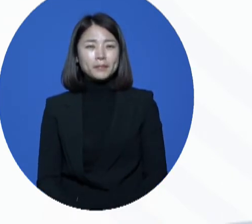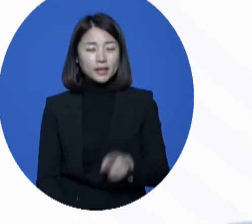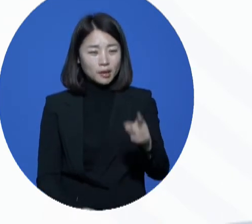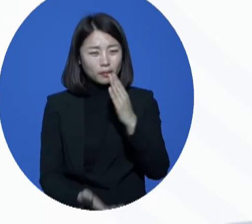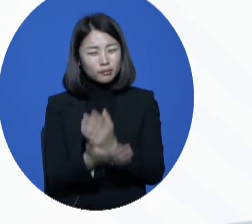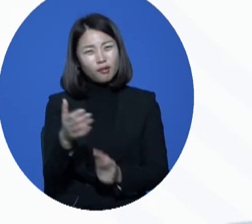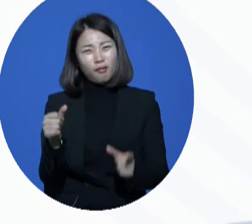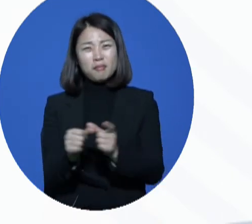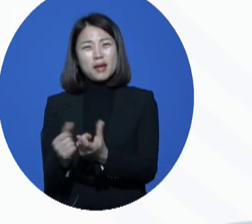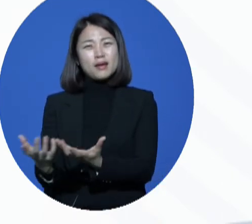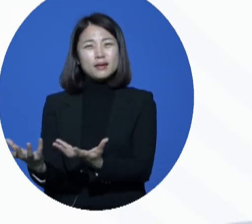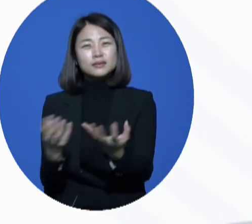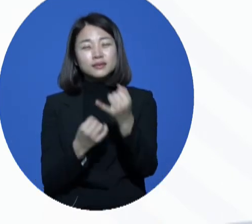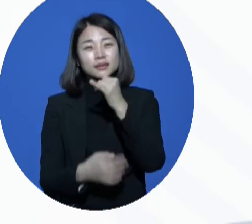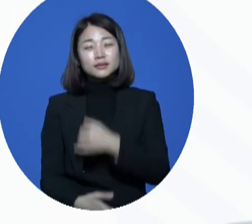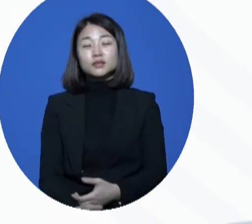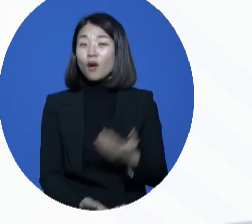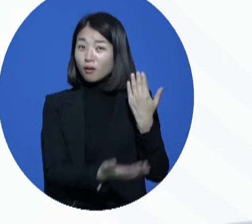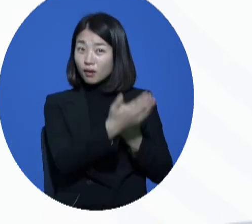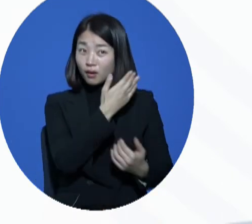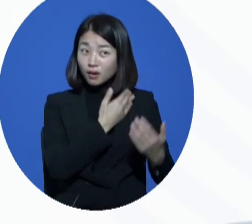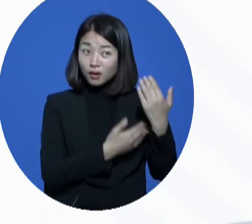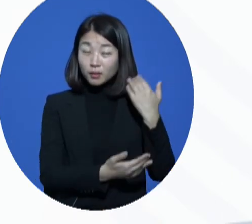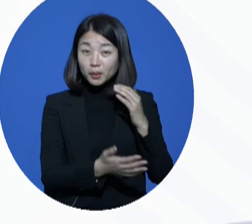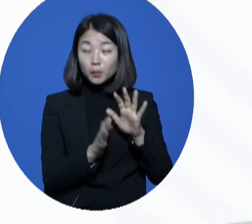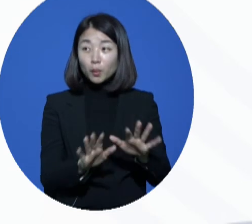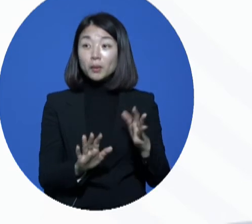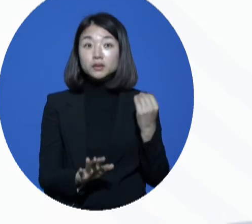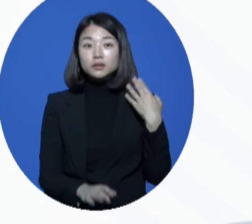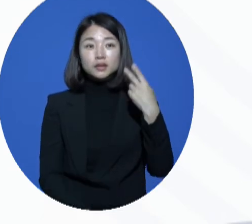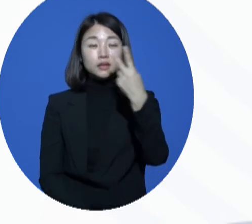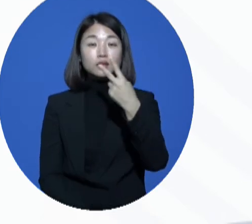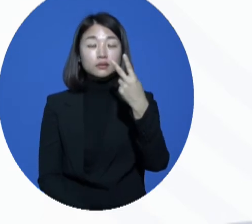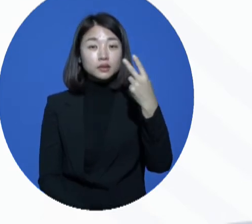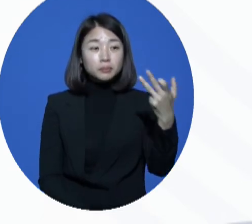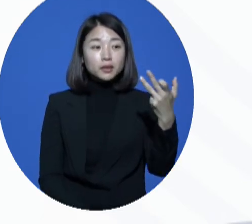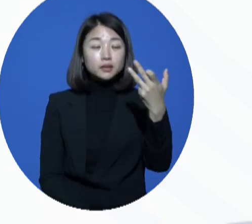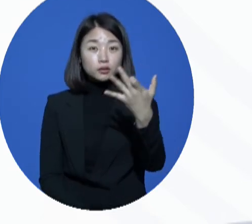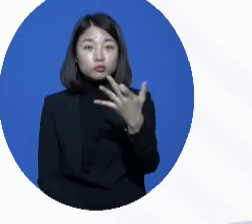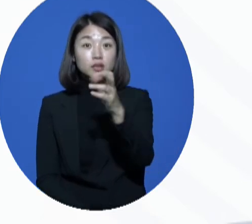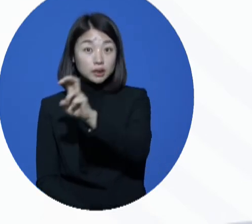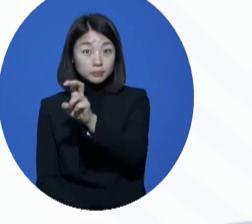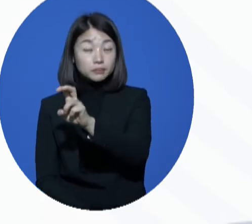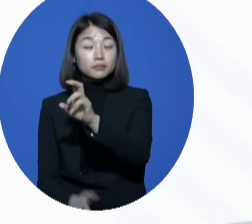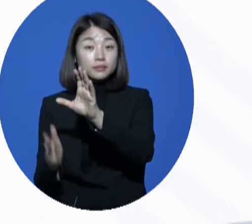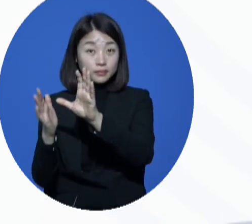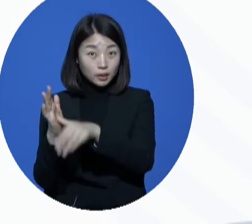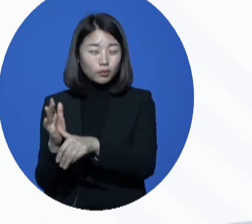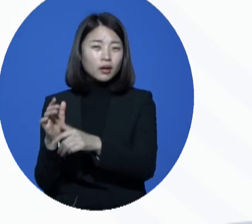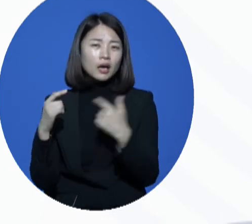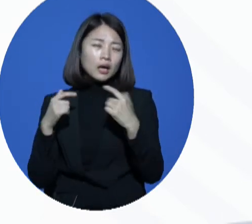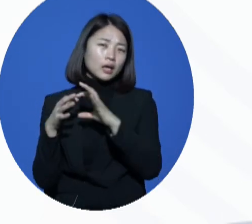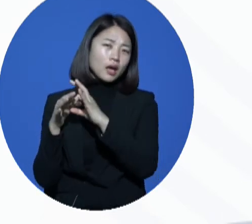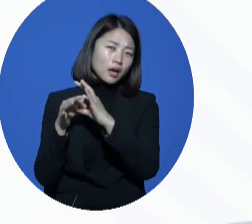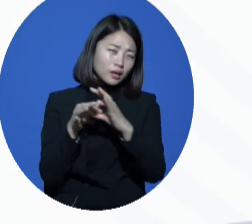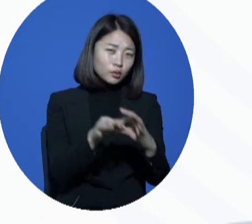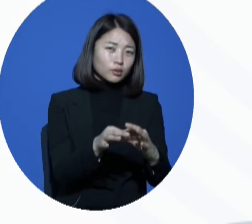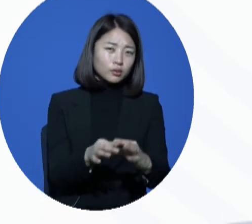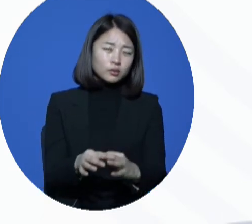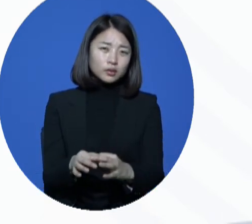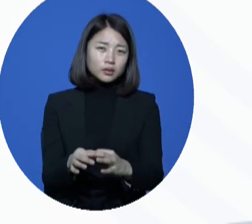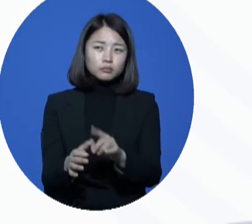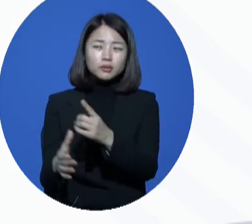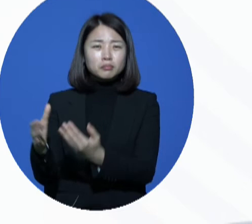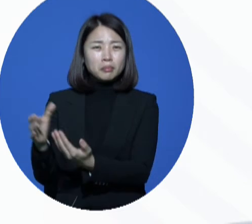너무나 많습니다. 그리고 과거의 사건들이 아니라 2018년, 19년, 2020년에 이르기까지 계속해서 인권